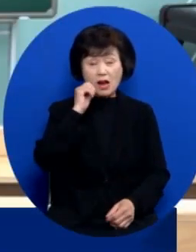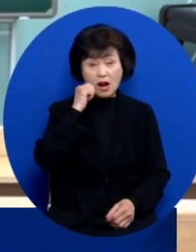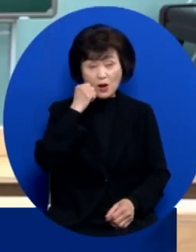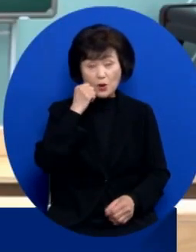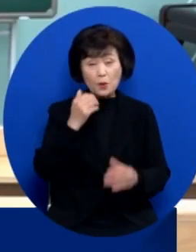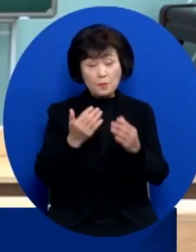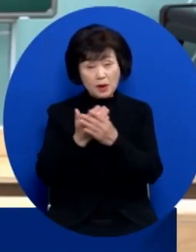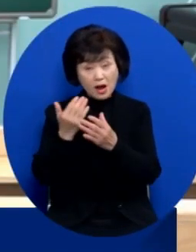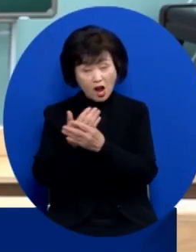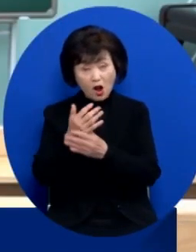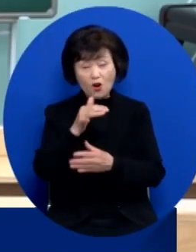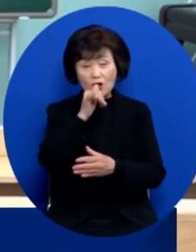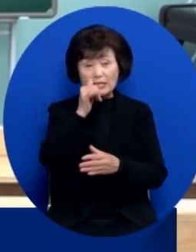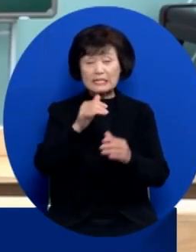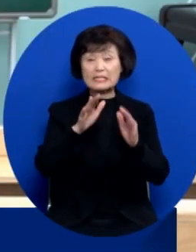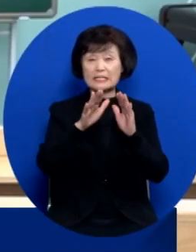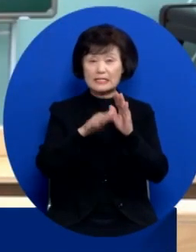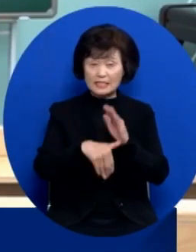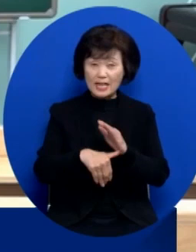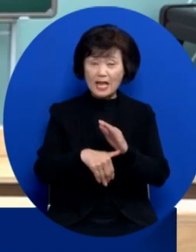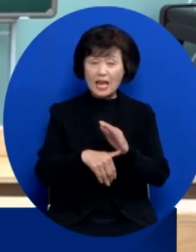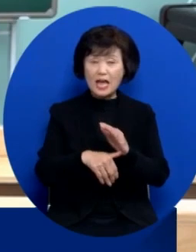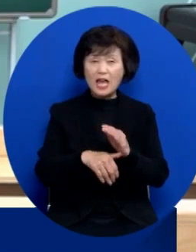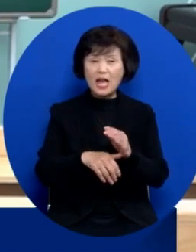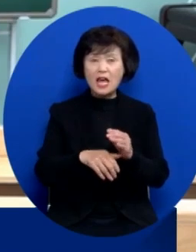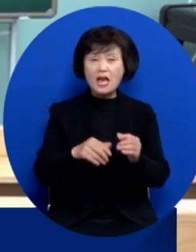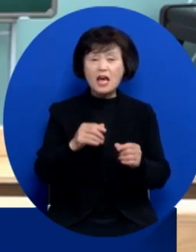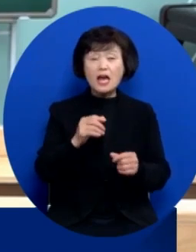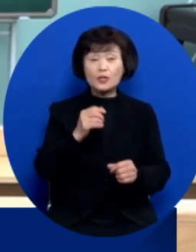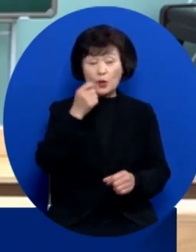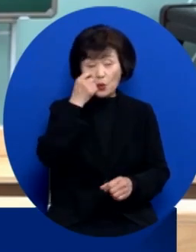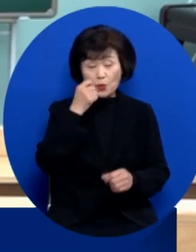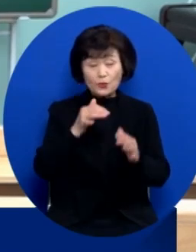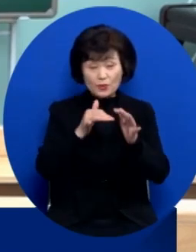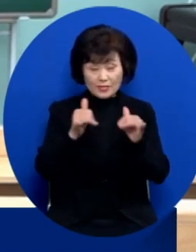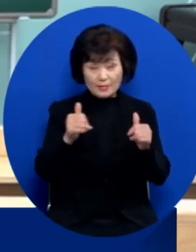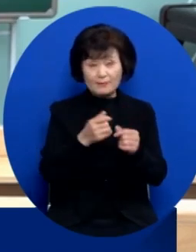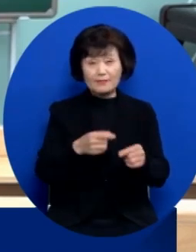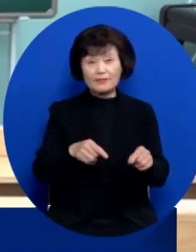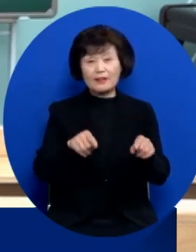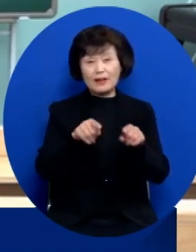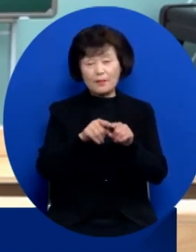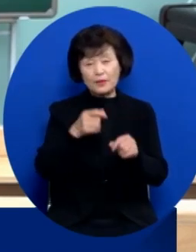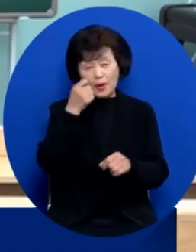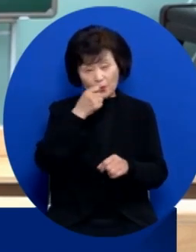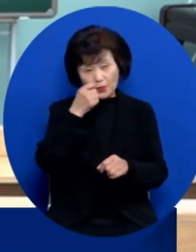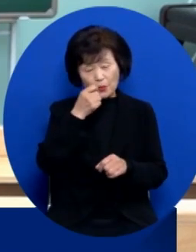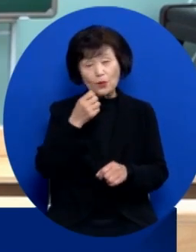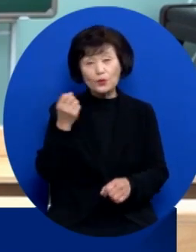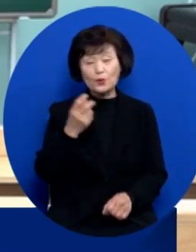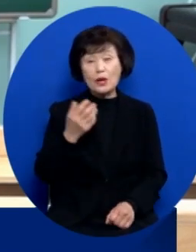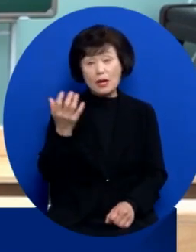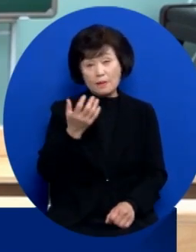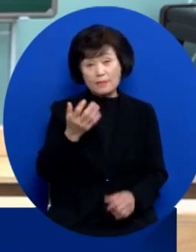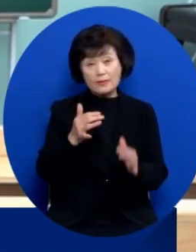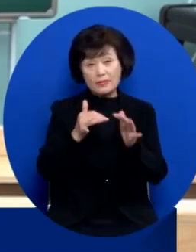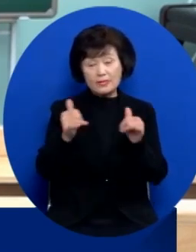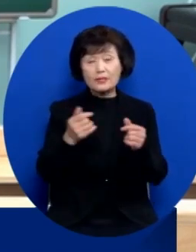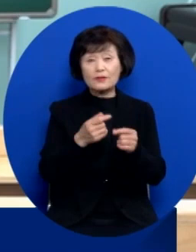시대에 낮아지면 우는 자들과, 함께 울면 아파하는 자들과 함께